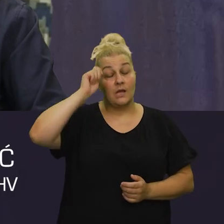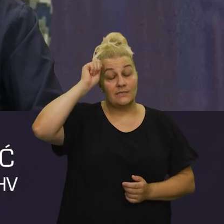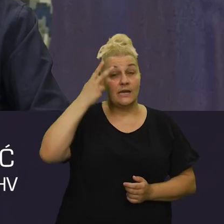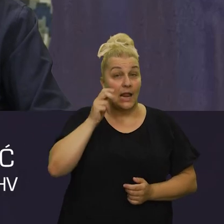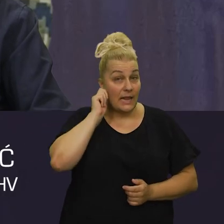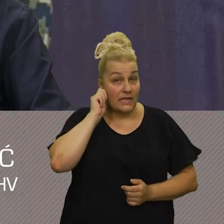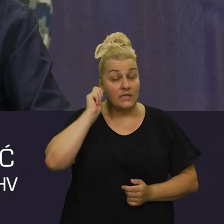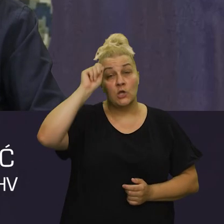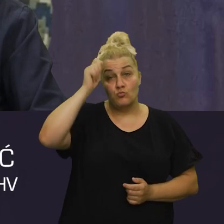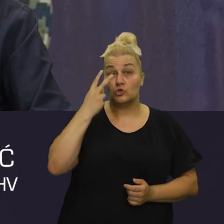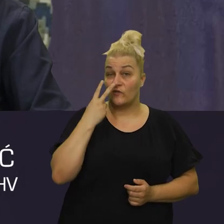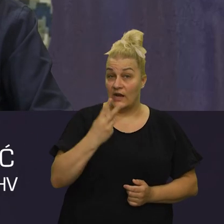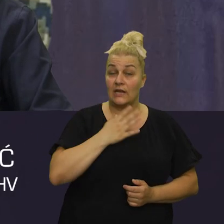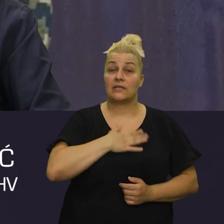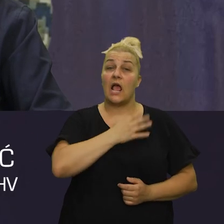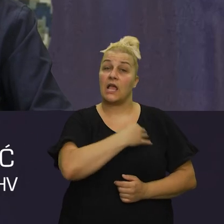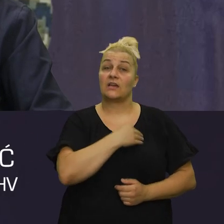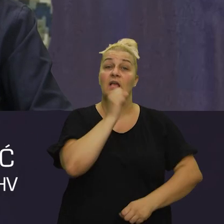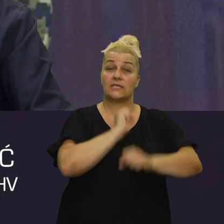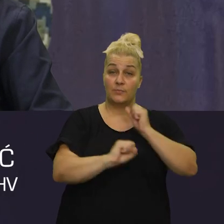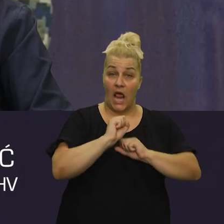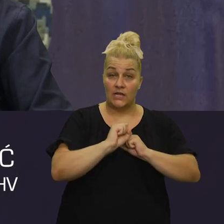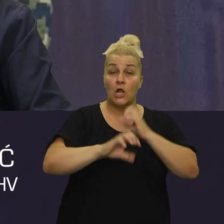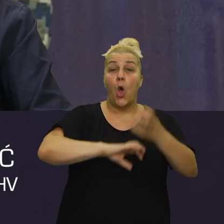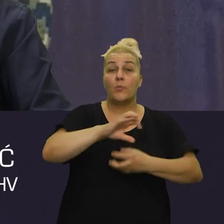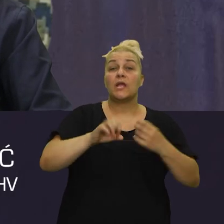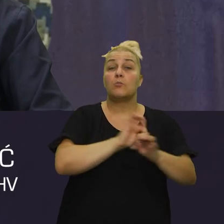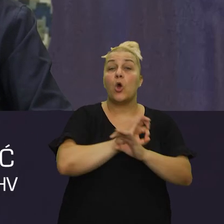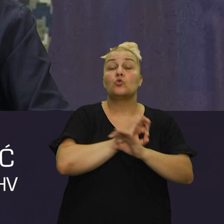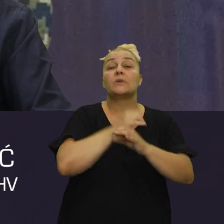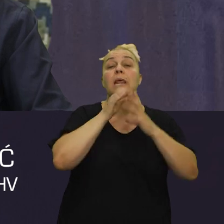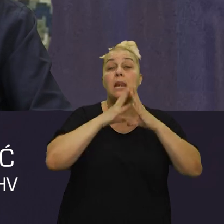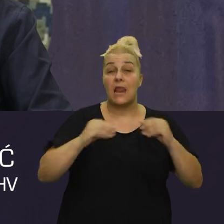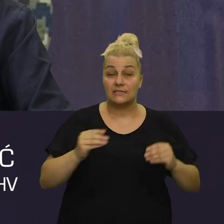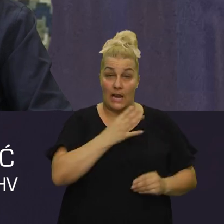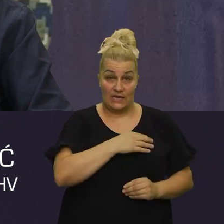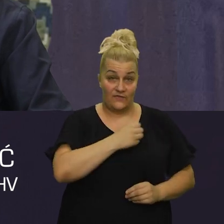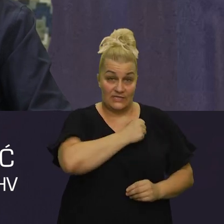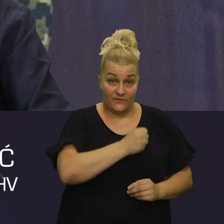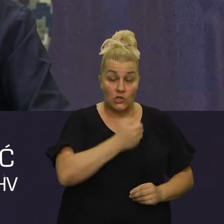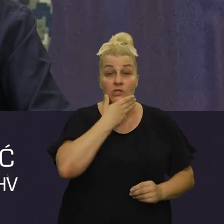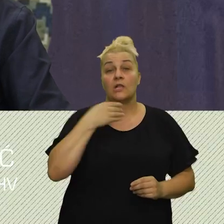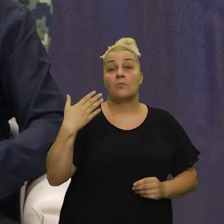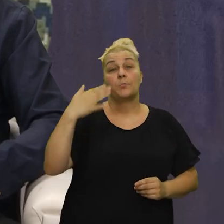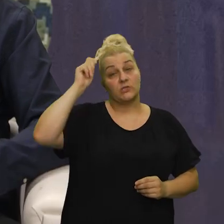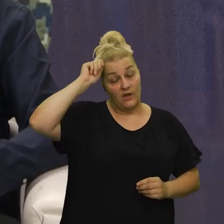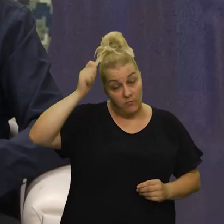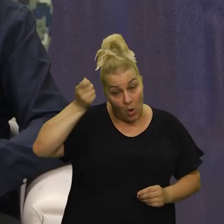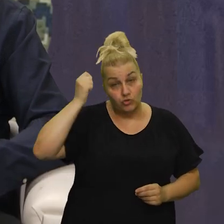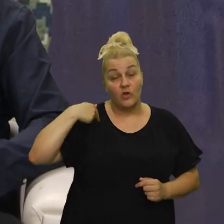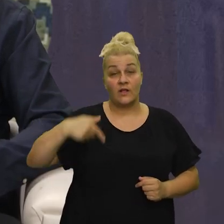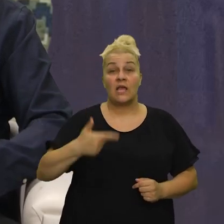Cijene gledateljice, poštovani gledatelji, dragi hrvatski branitelji, obitelji poginulih, umrlih i nestalih hrvatskih vitezova, lijep pozdrav, poštovanje. Mi smo